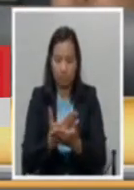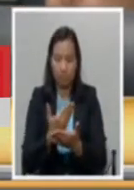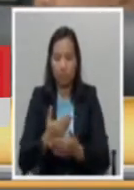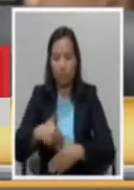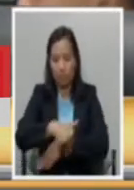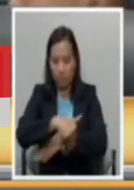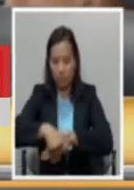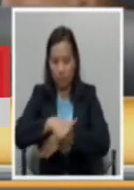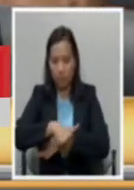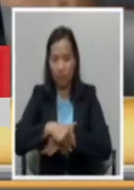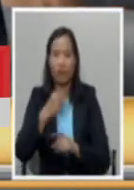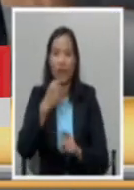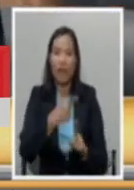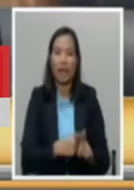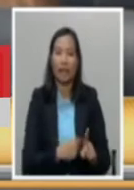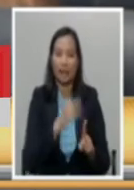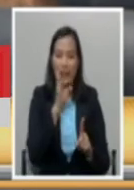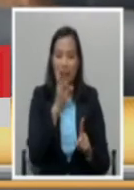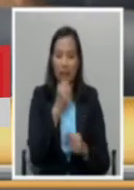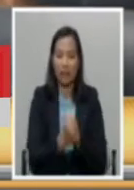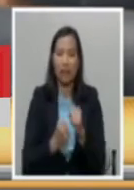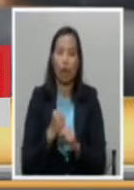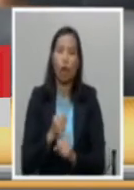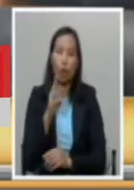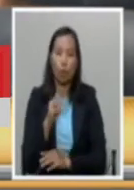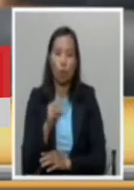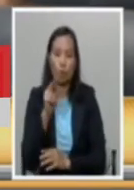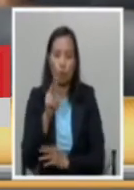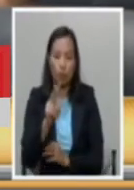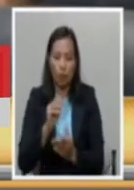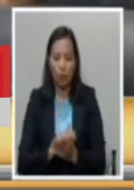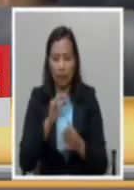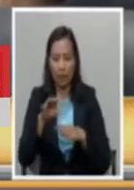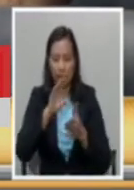เดือนกรกฎาคม2562การจัด